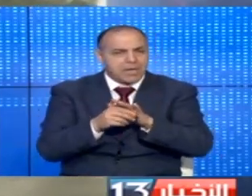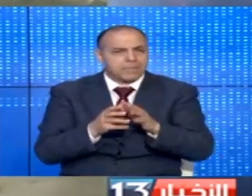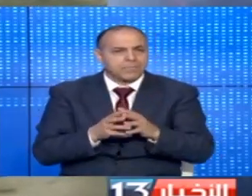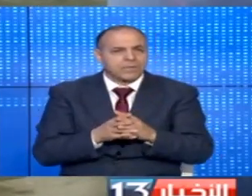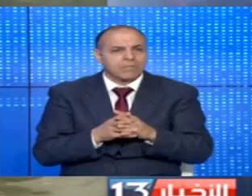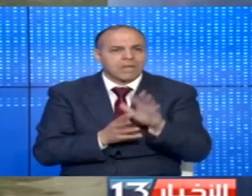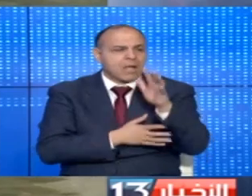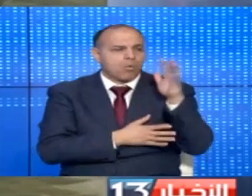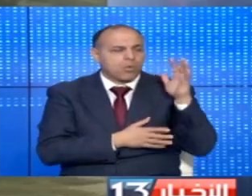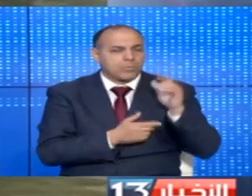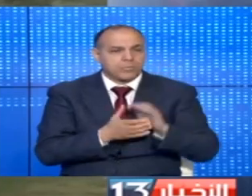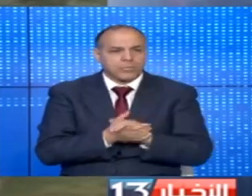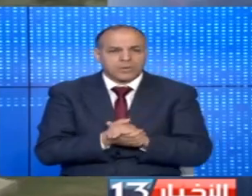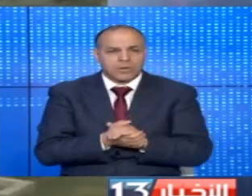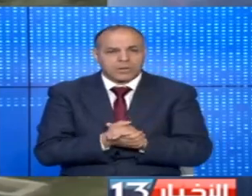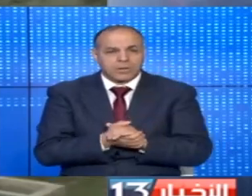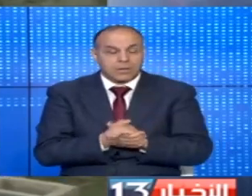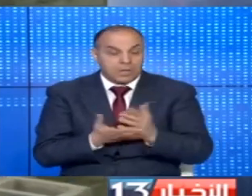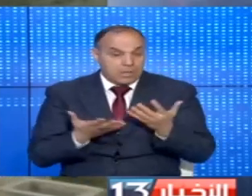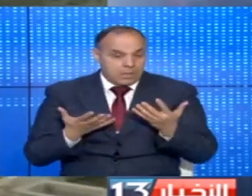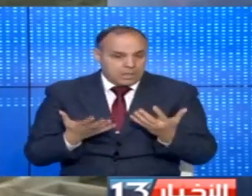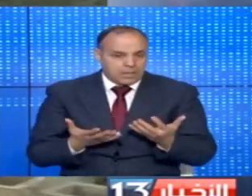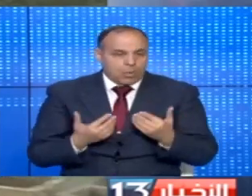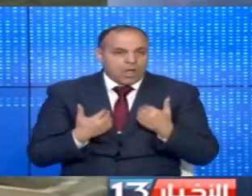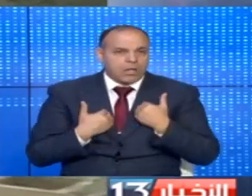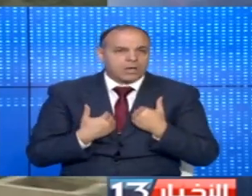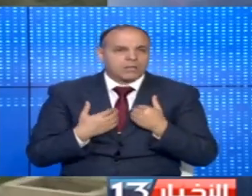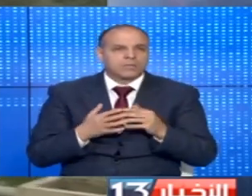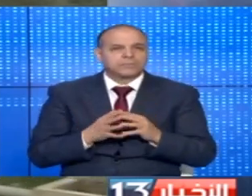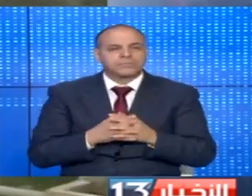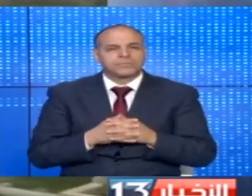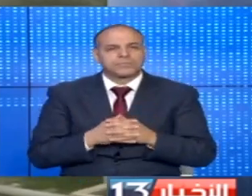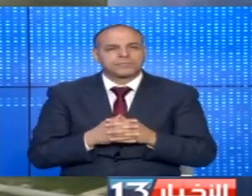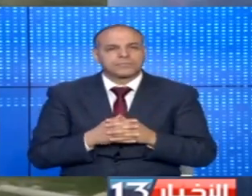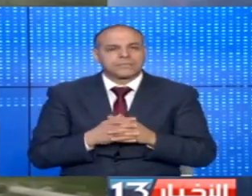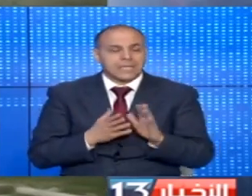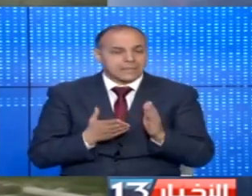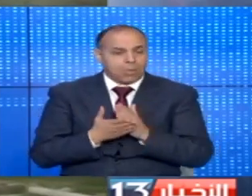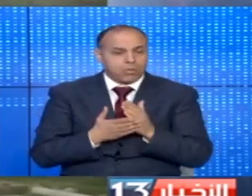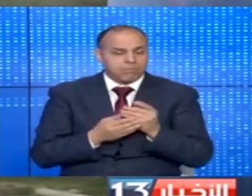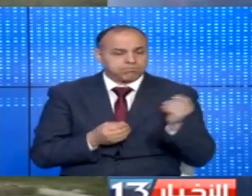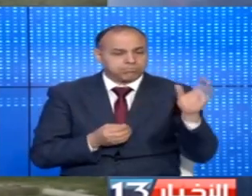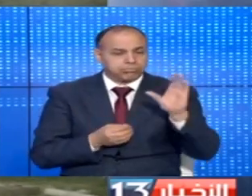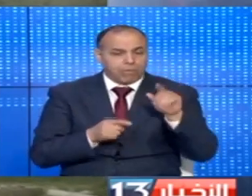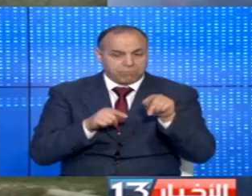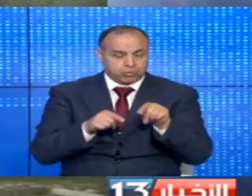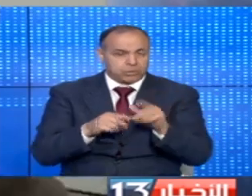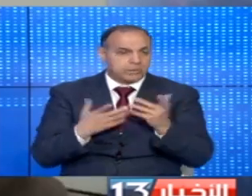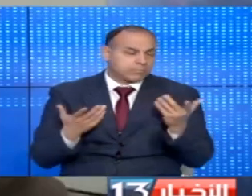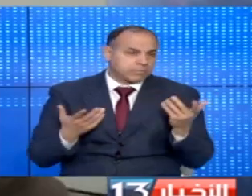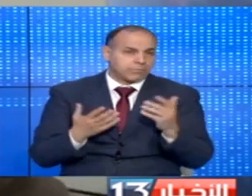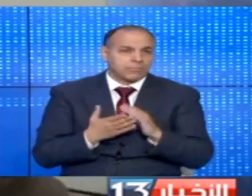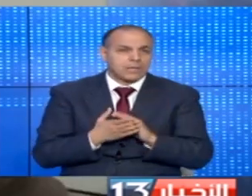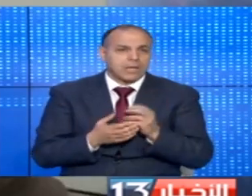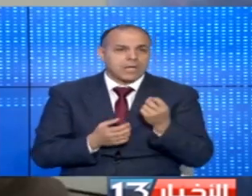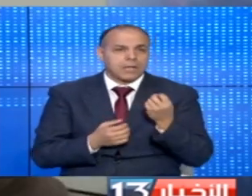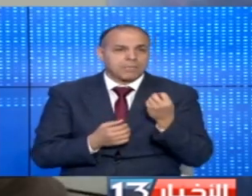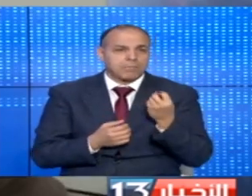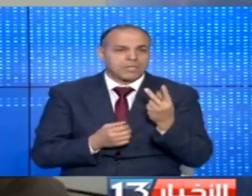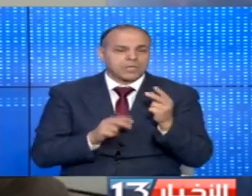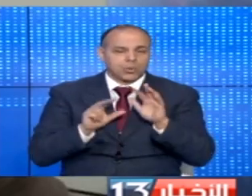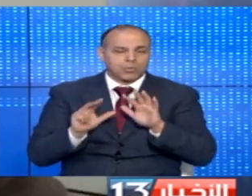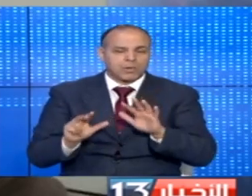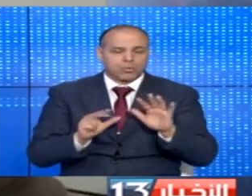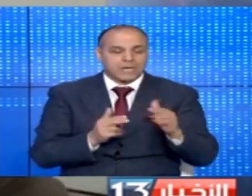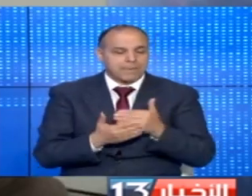للواحد اه حاليا احنا بصدد يعني وتوفير الاعتمادات اللازمه اللي هي مائتين وثمانيه وثمانين الاف